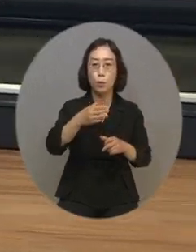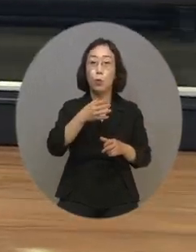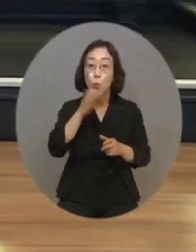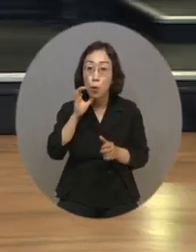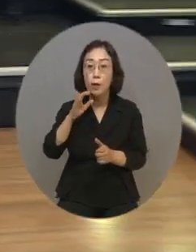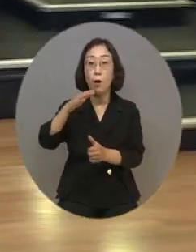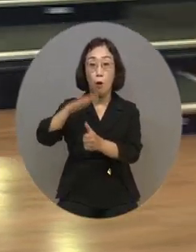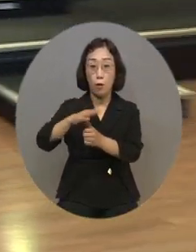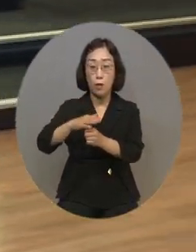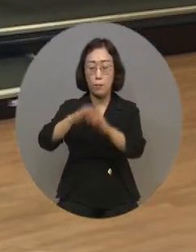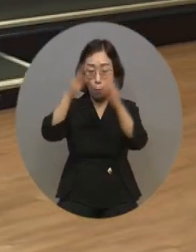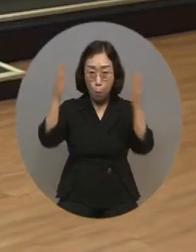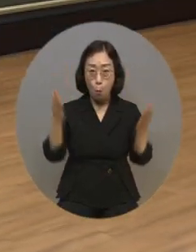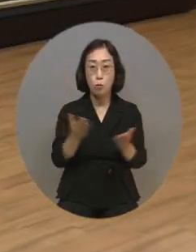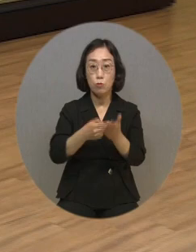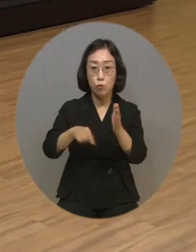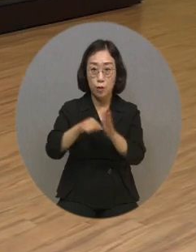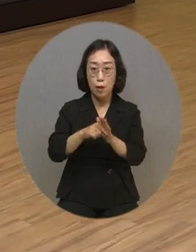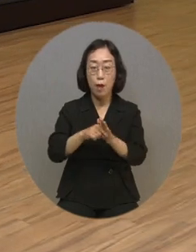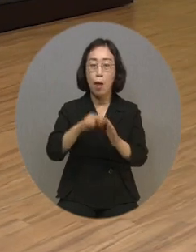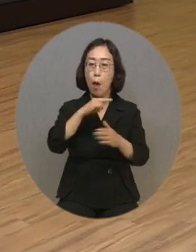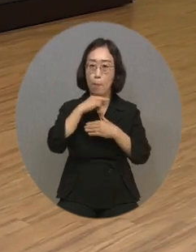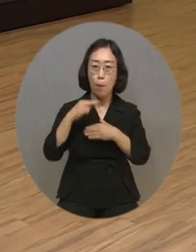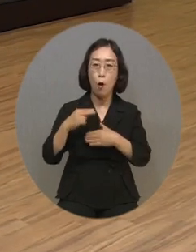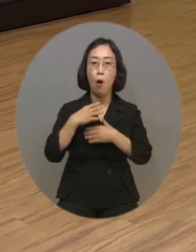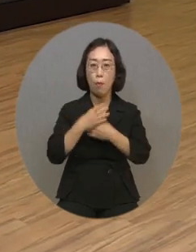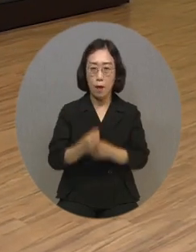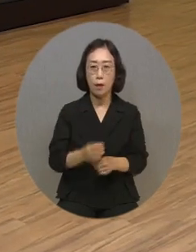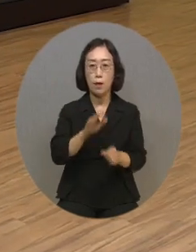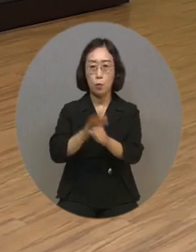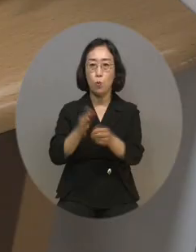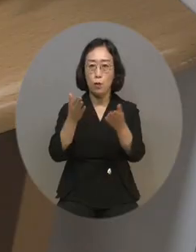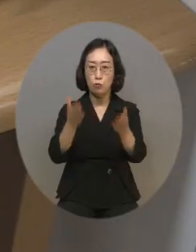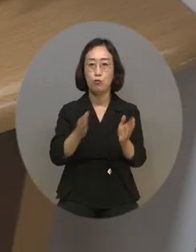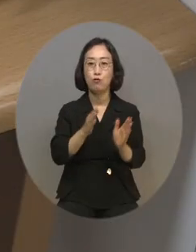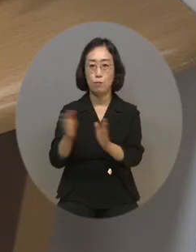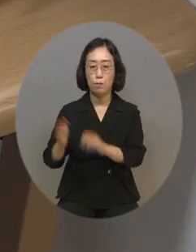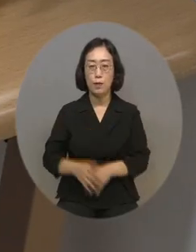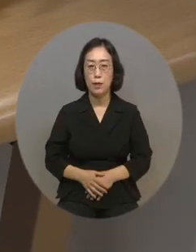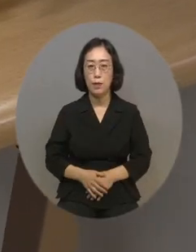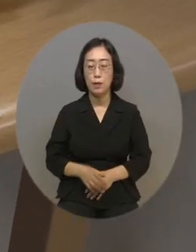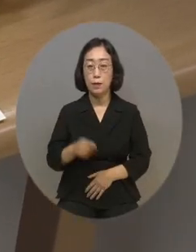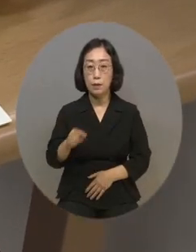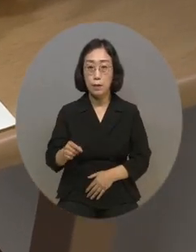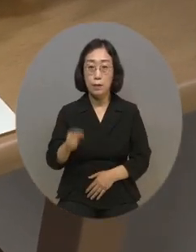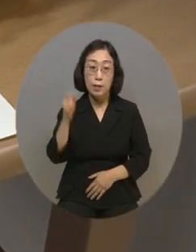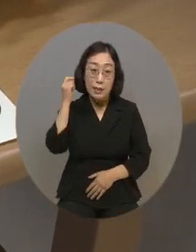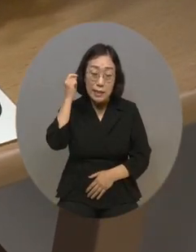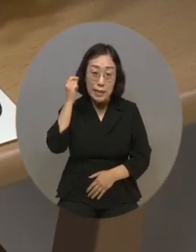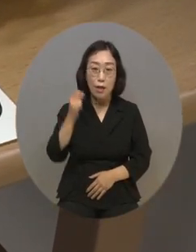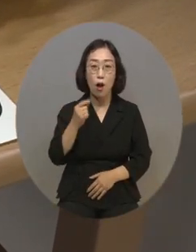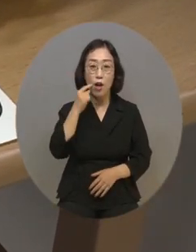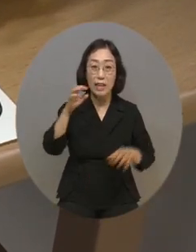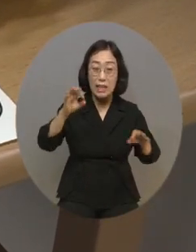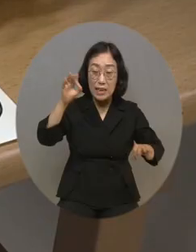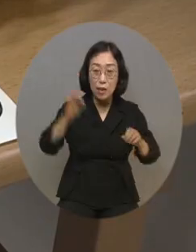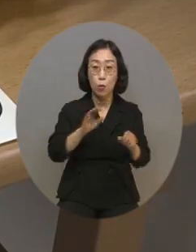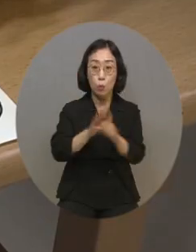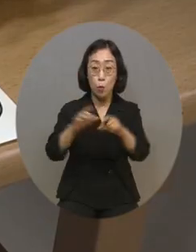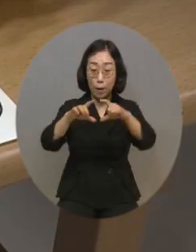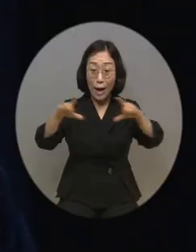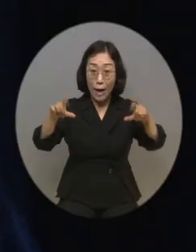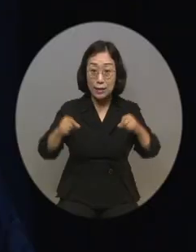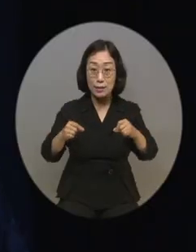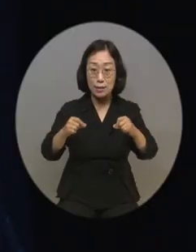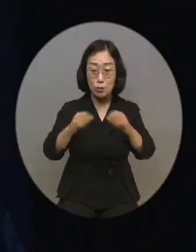민감한 이들을 위해 극장 환경을 조절했습니다. 인형, 이어플로그, 도움카드 등이 들어있는 도움